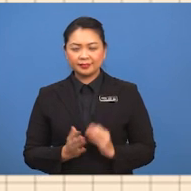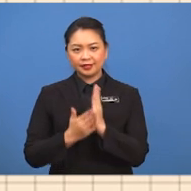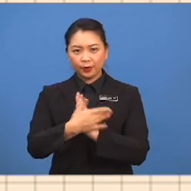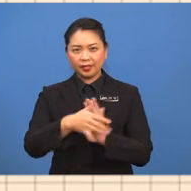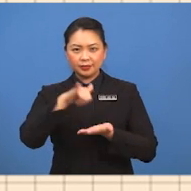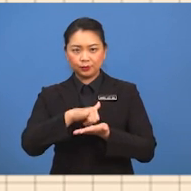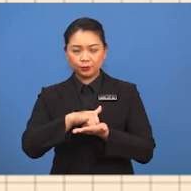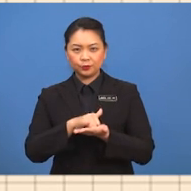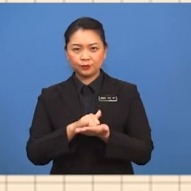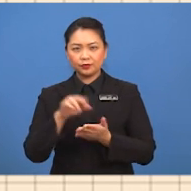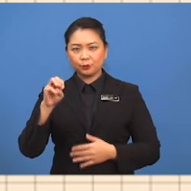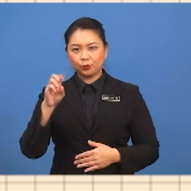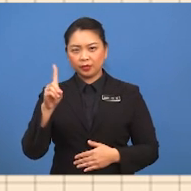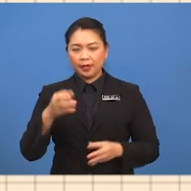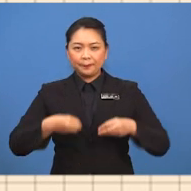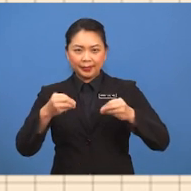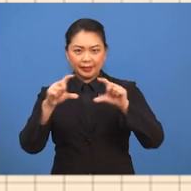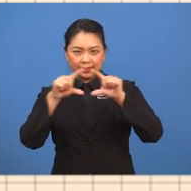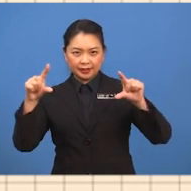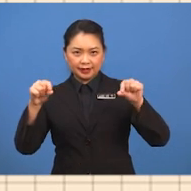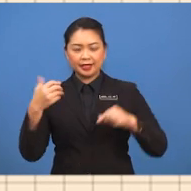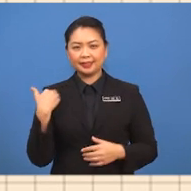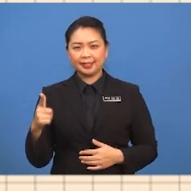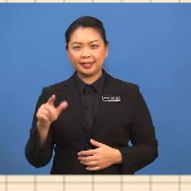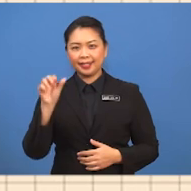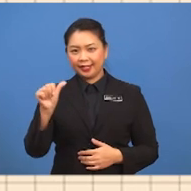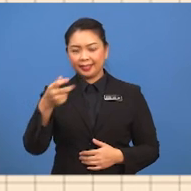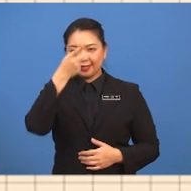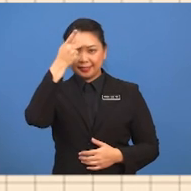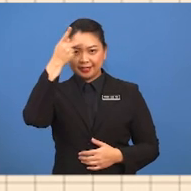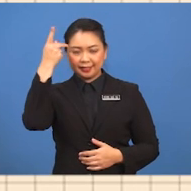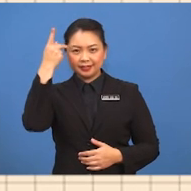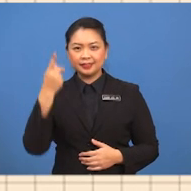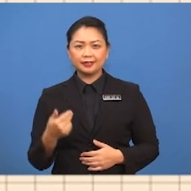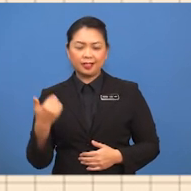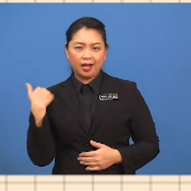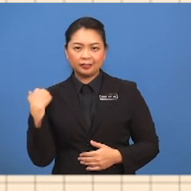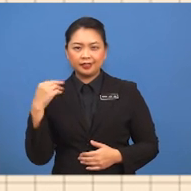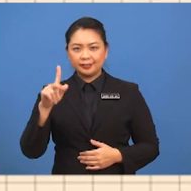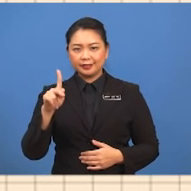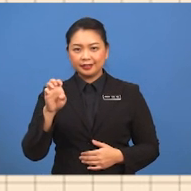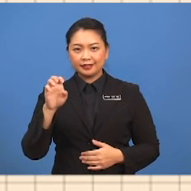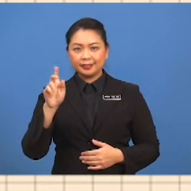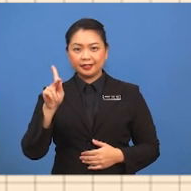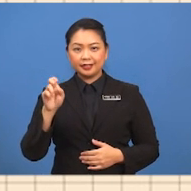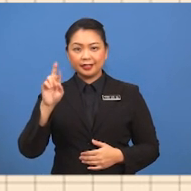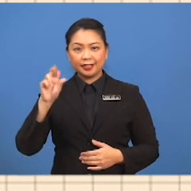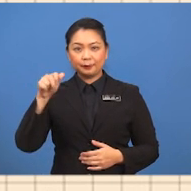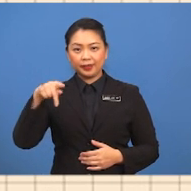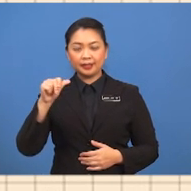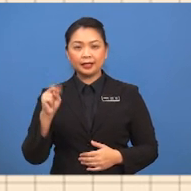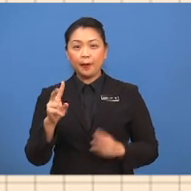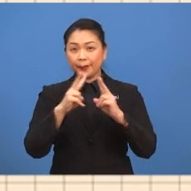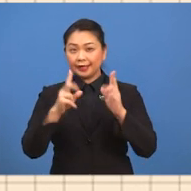Oleh itu, mod bagi data ini ialah A kerana mempunyai kekerapan yang paling tinggi.